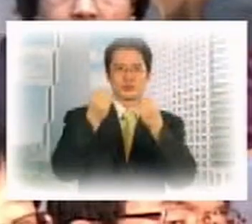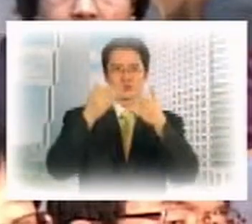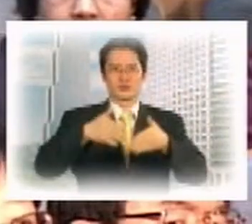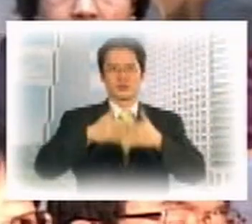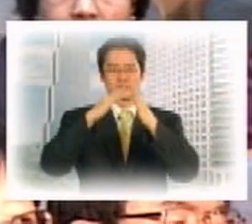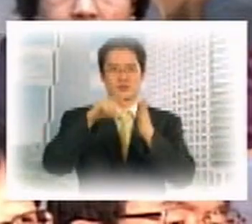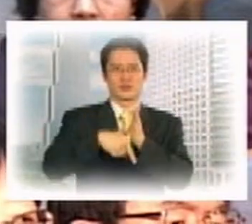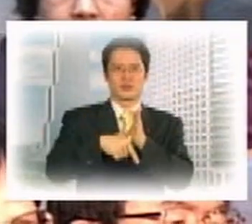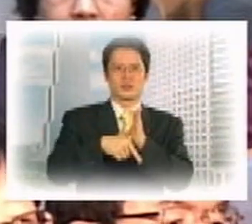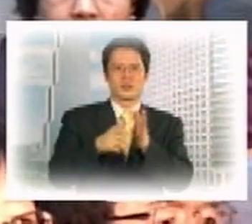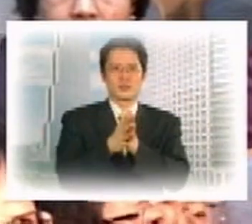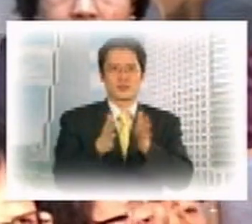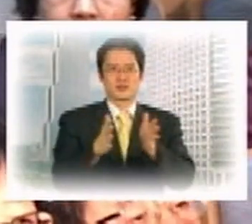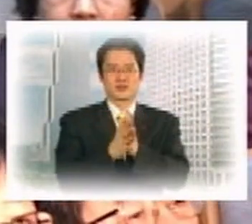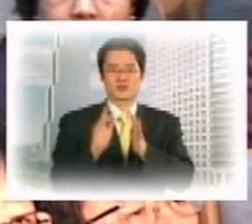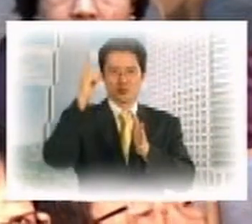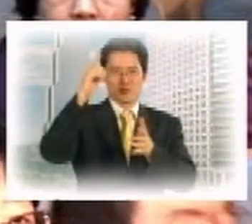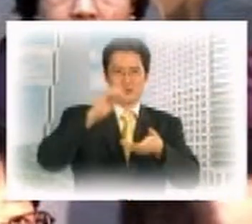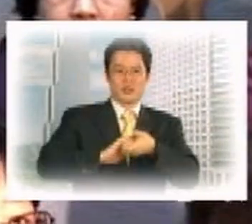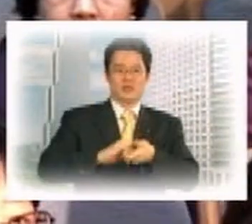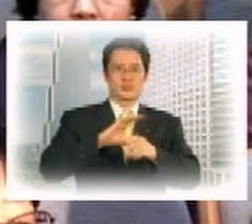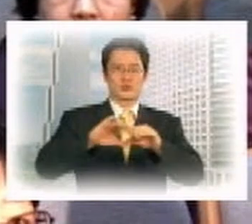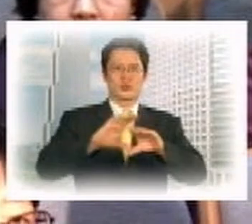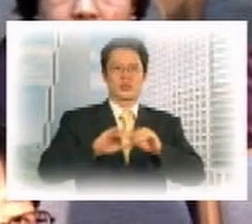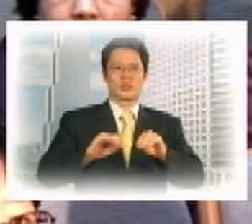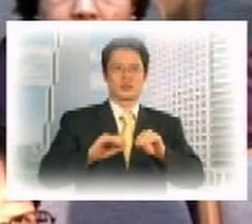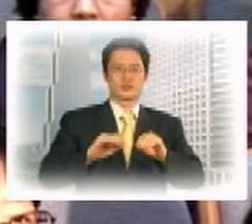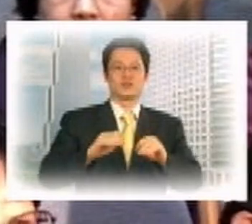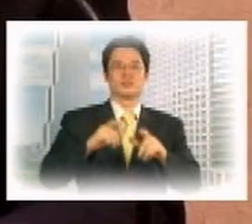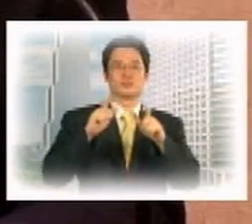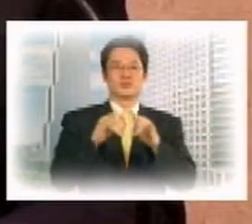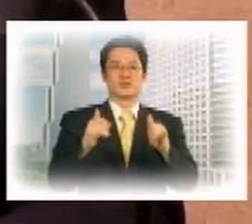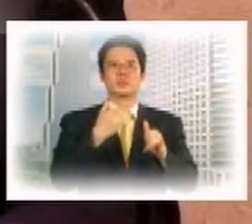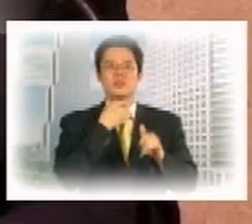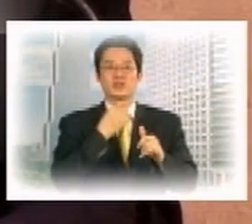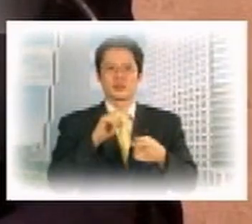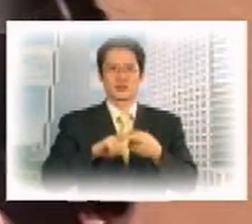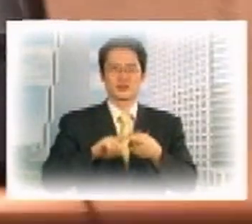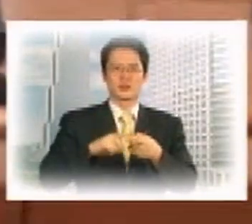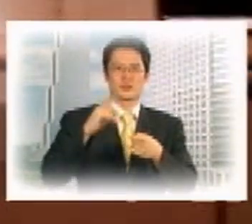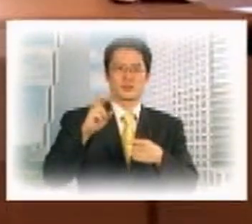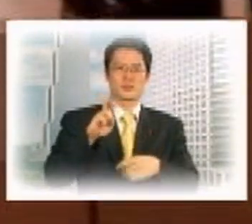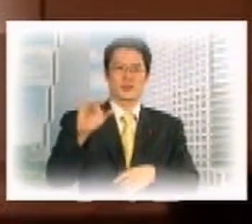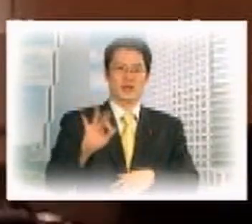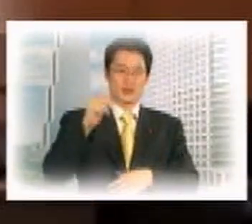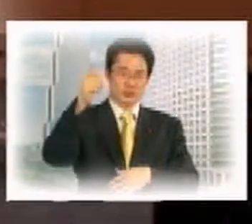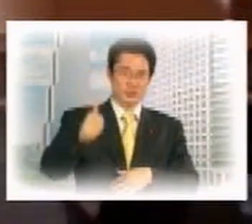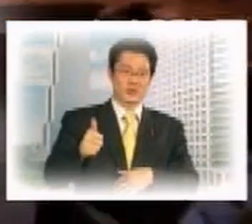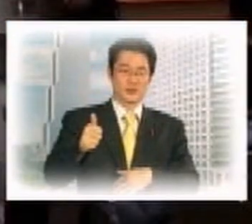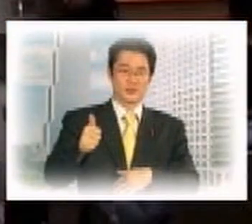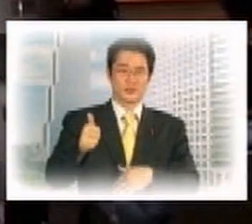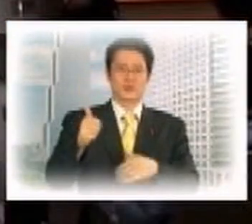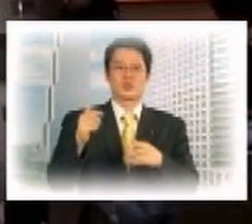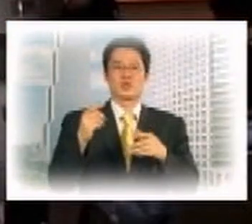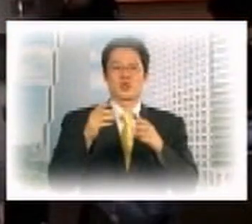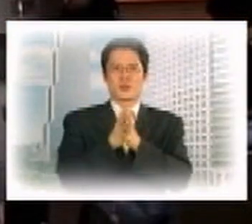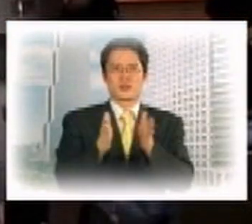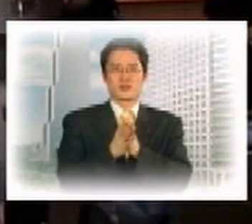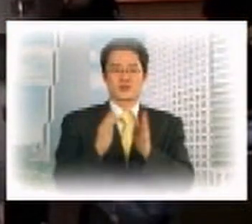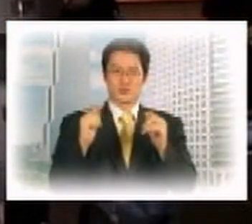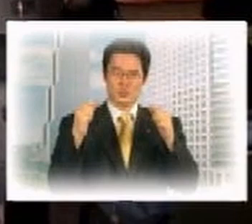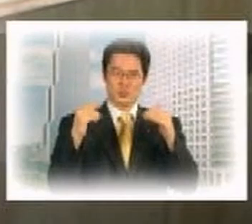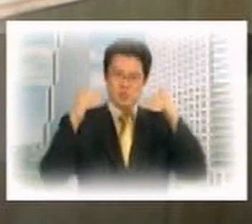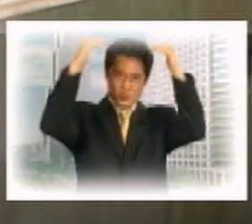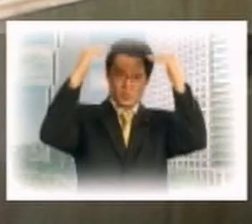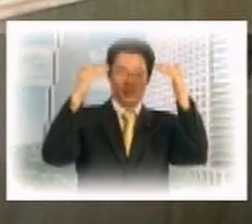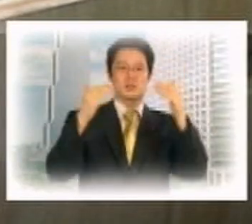불편함을 해결해달라는 주민 건의에 대해 맹정주 강남구청장은 앞으로 초고층 아파트 건설로 용정율을 높여 녹지를